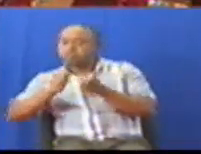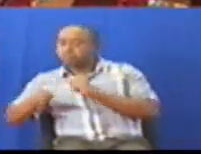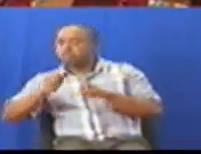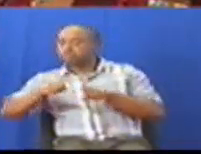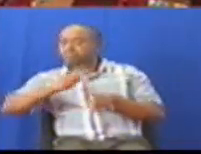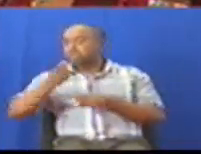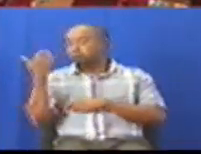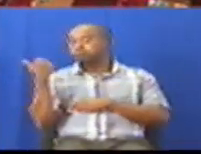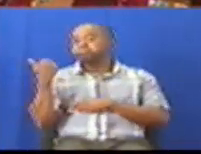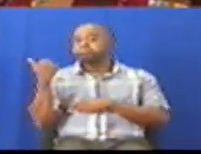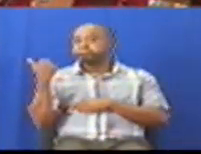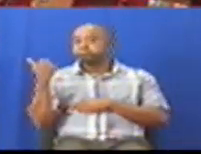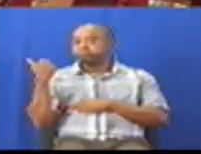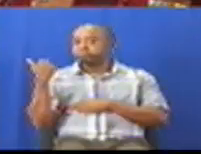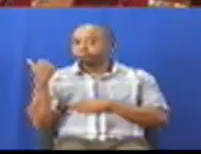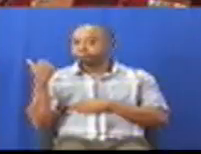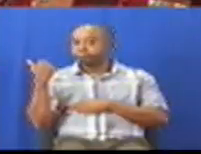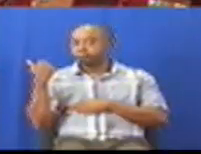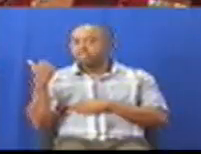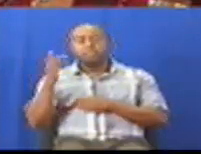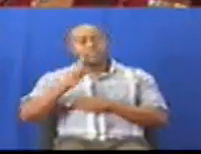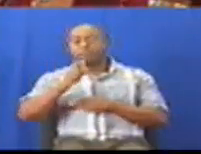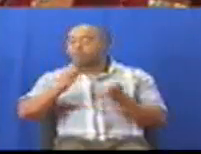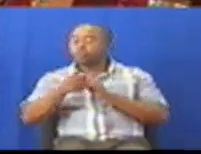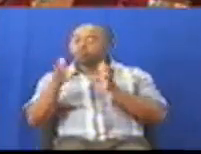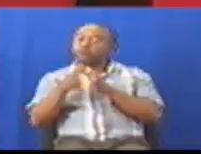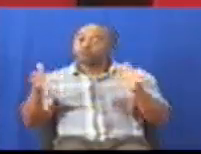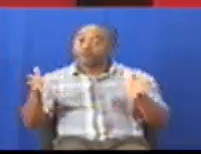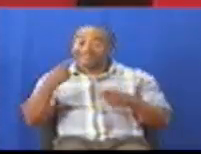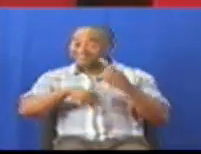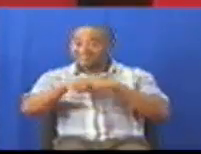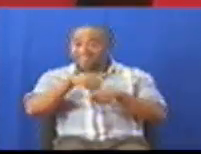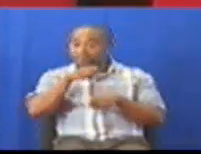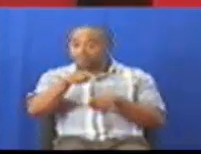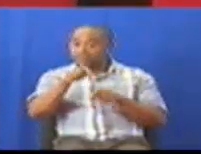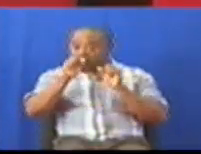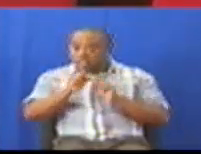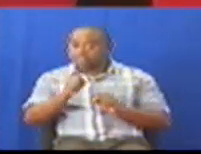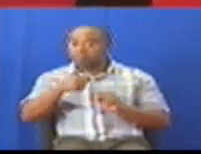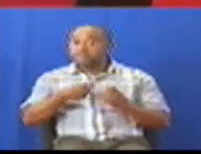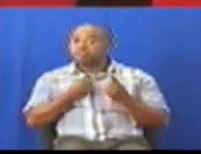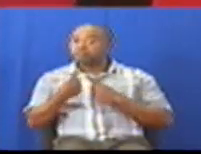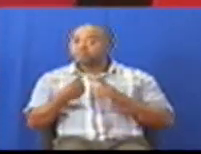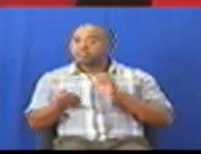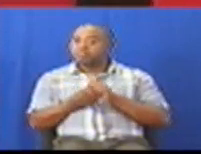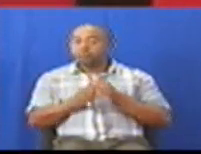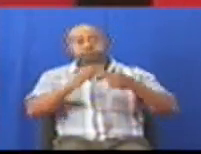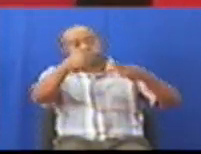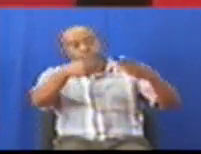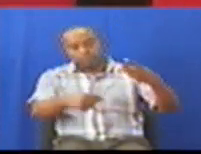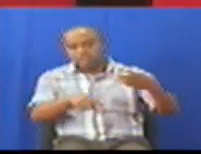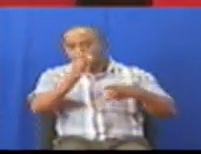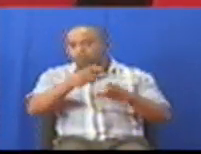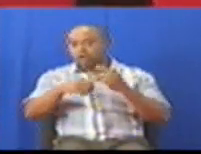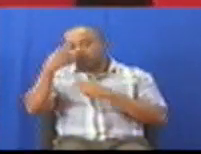viwili ambavyo nimekuwepo kwenye bunge. Katika kipindi hiki ni lazima niseme mambo yafuatayo ili Watanzania wajue na wananchi